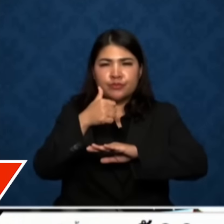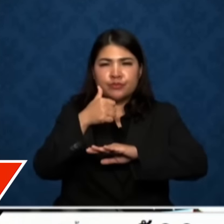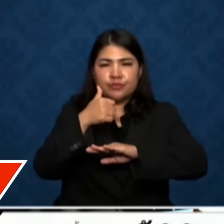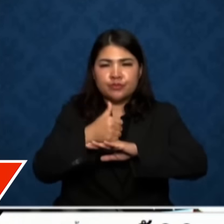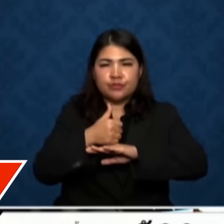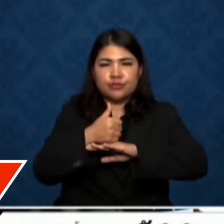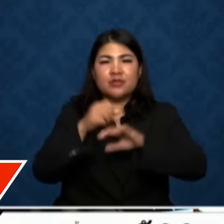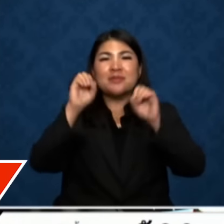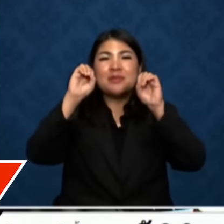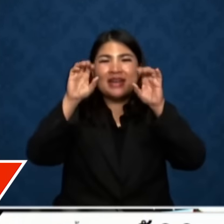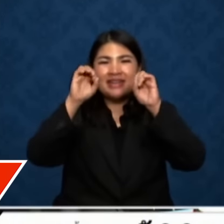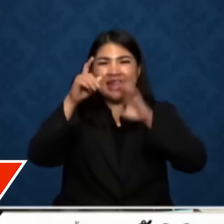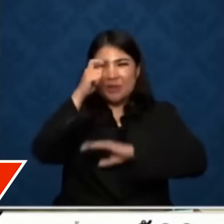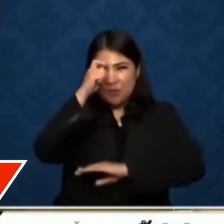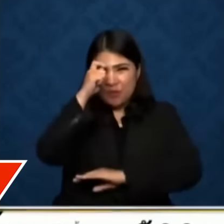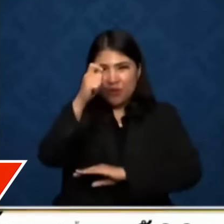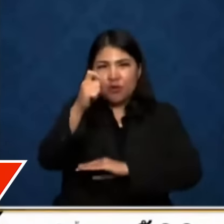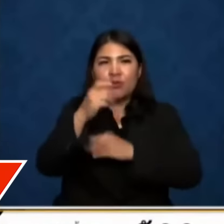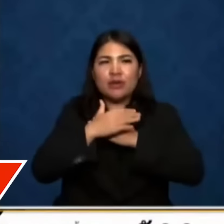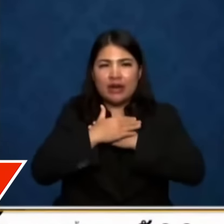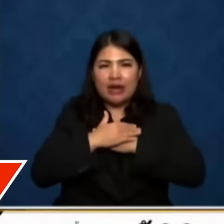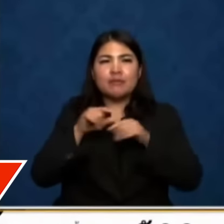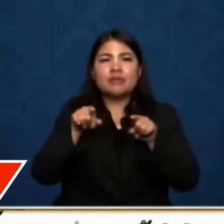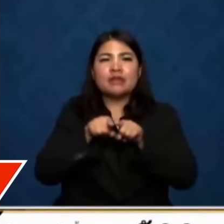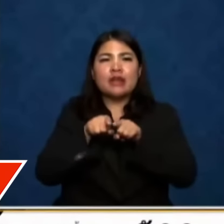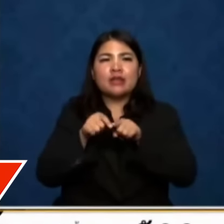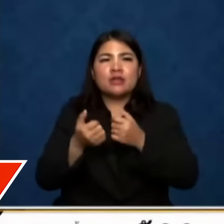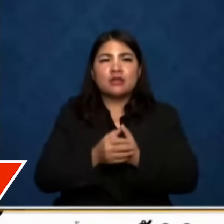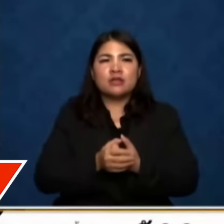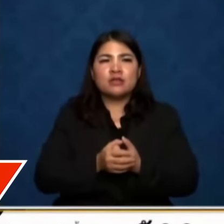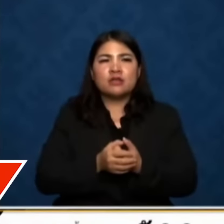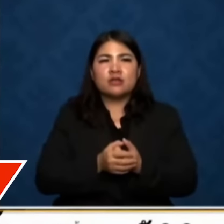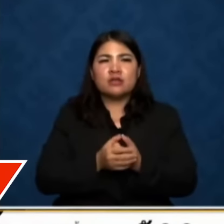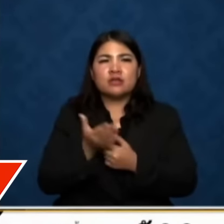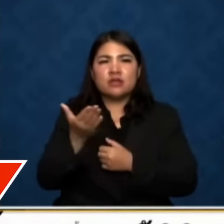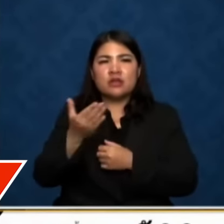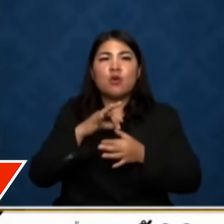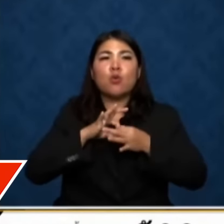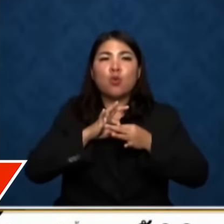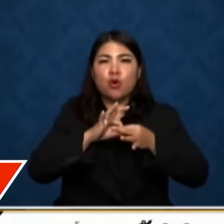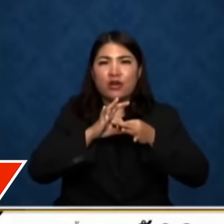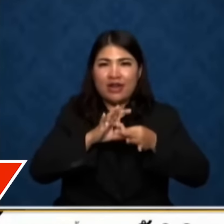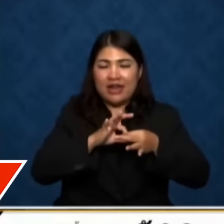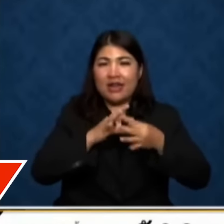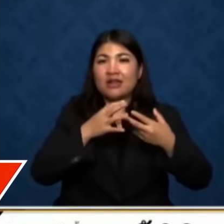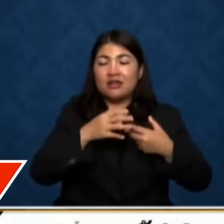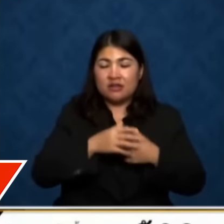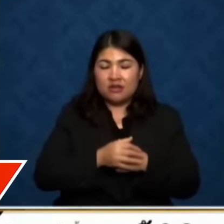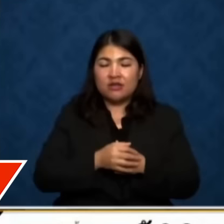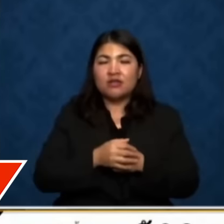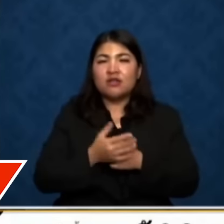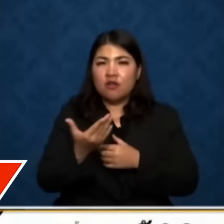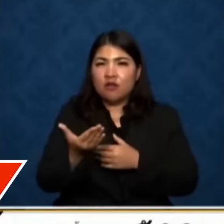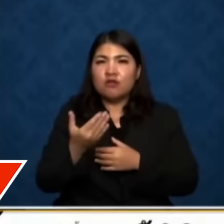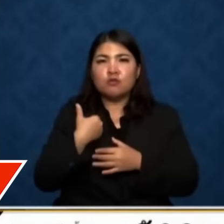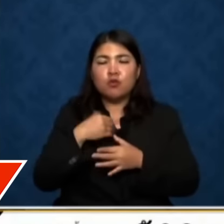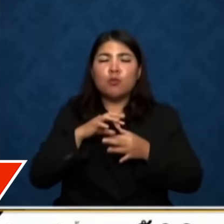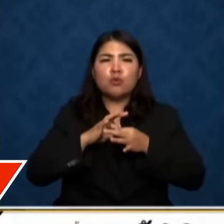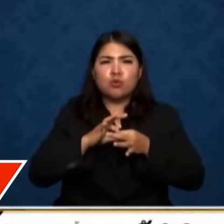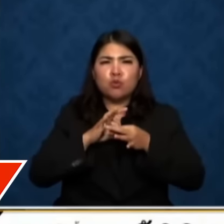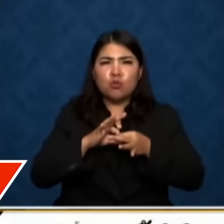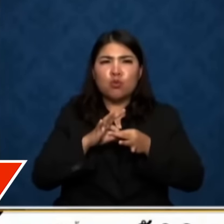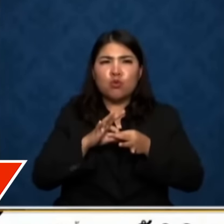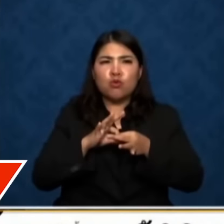านก็เป็นอาจารย์ที่ผมเคารพรักเช่นกันนะครับได้ให้ความห่วงใยนะครับแล้วก็แสดงความเป็นห่วงนะครับว่